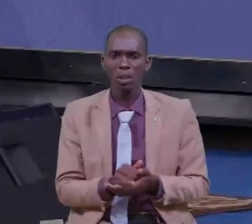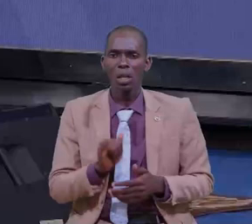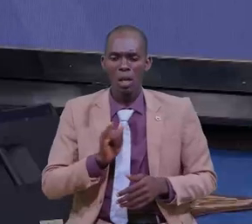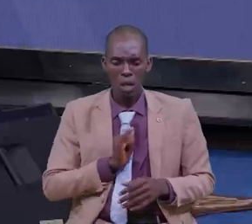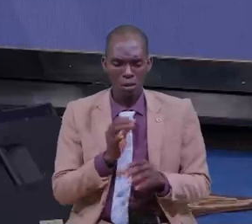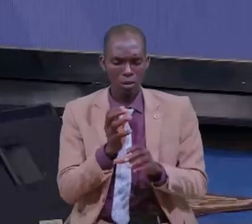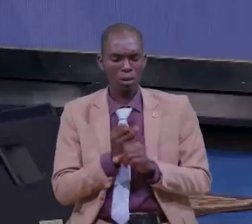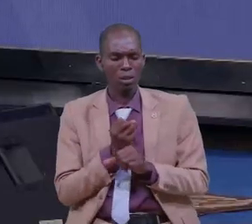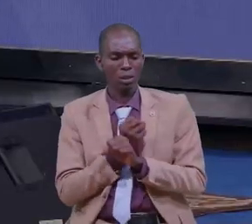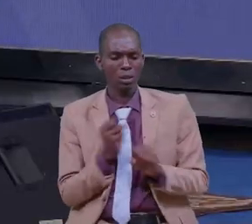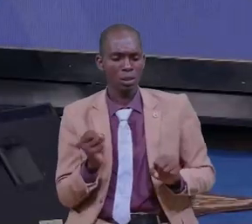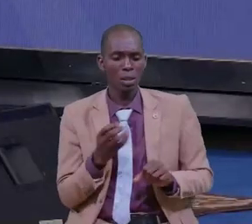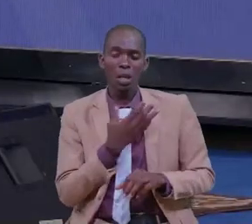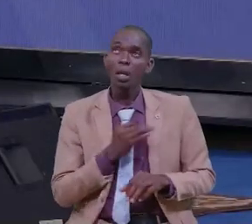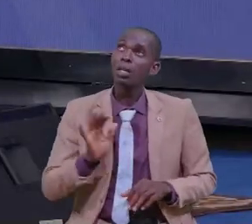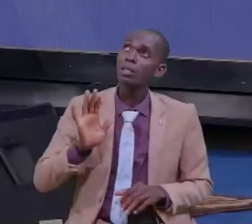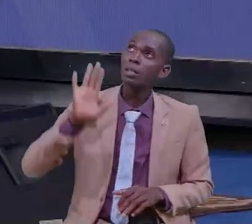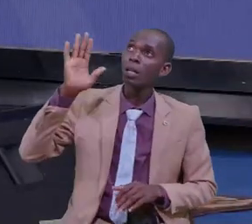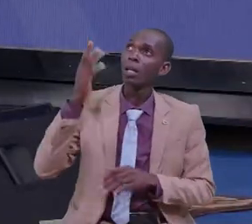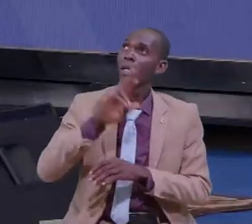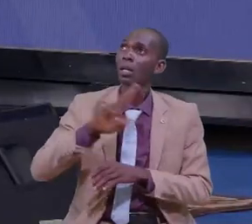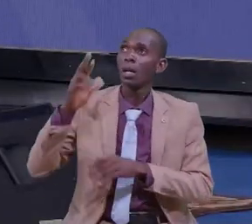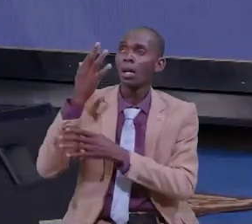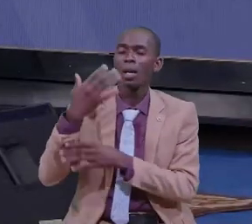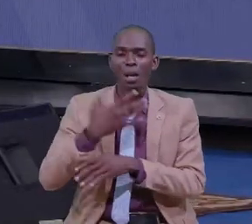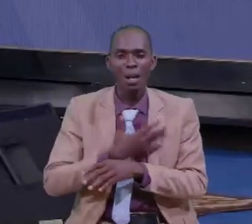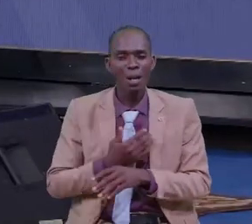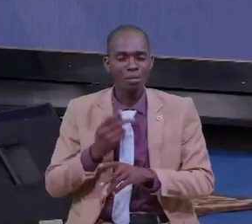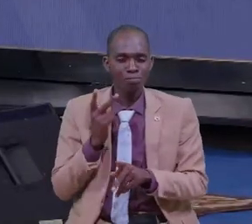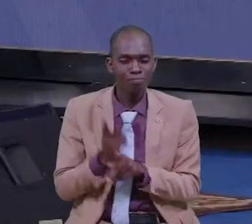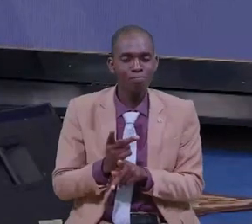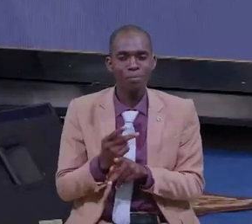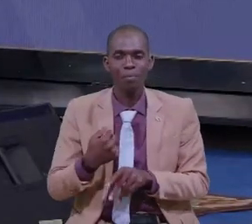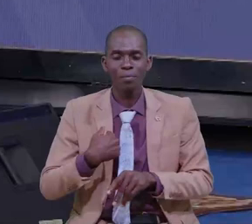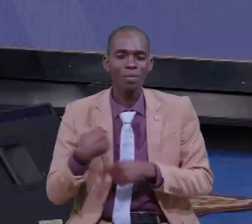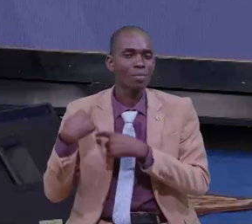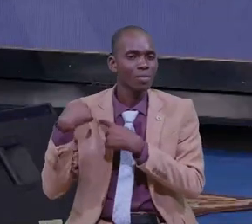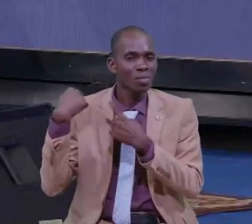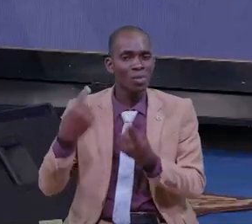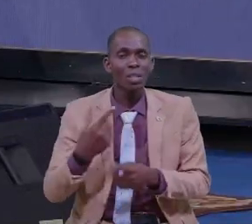sauvé et ta droite me soutient.